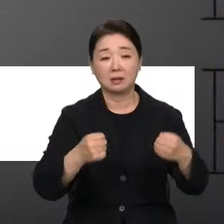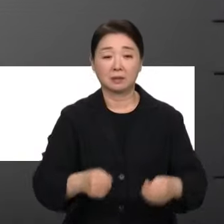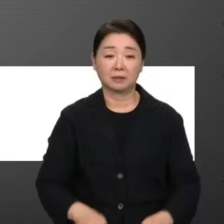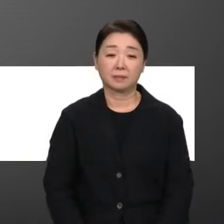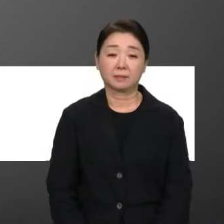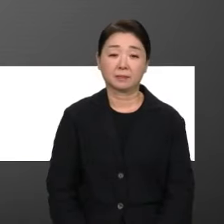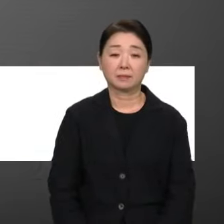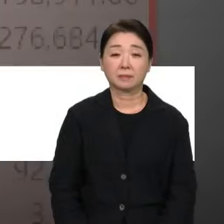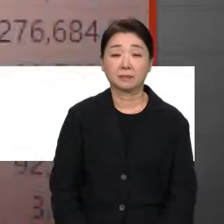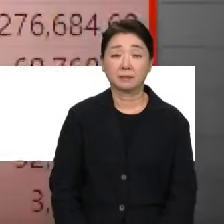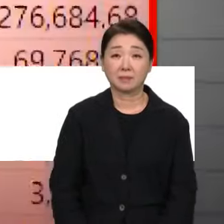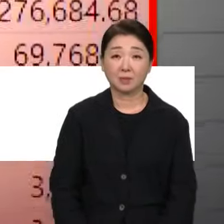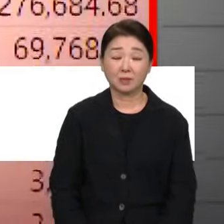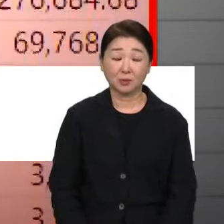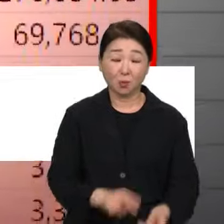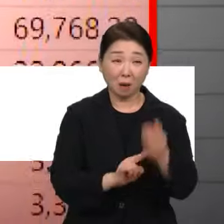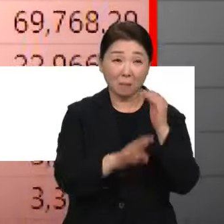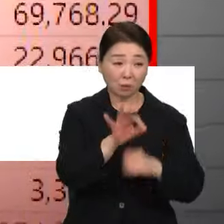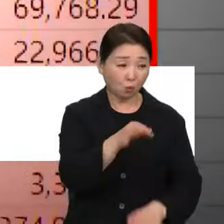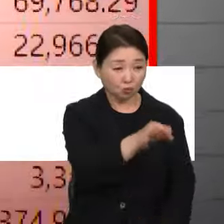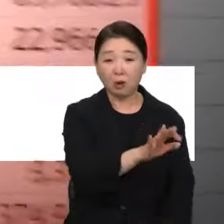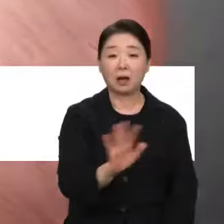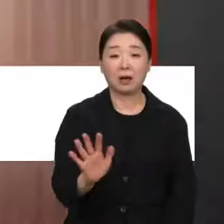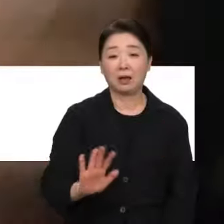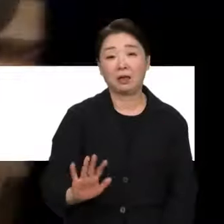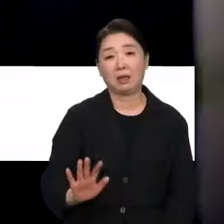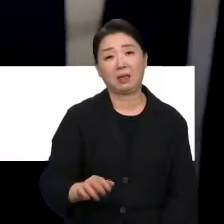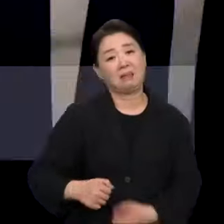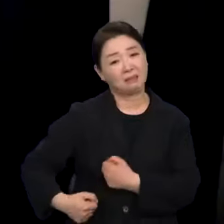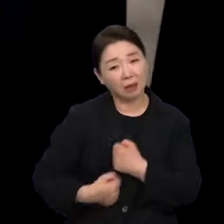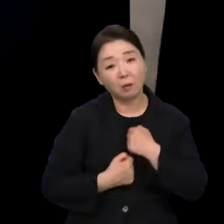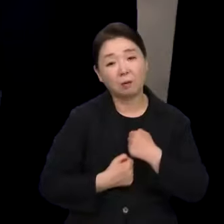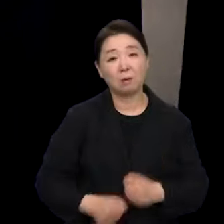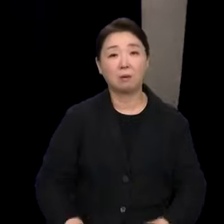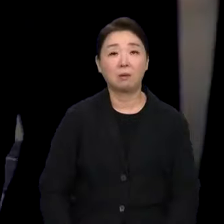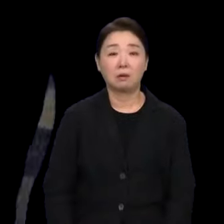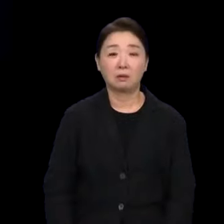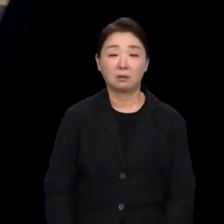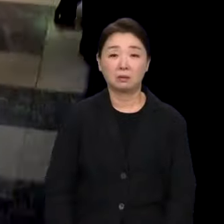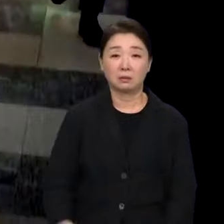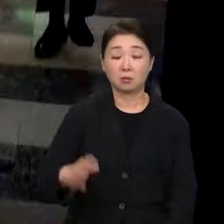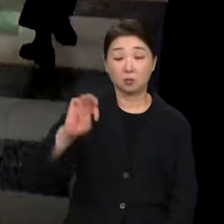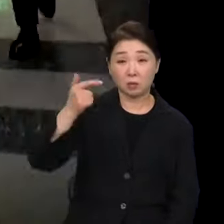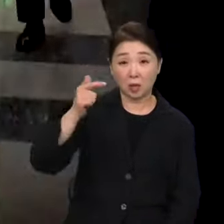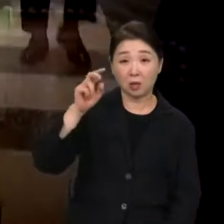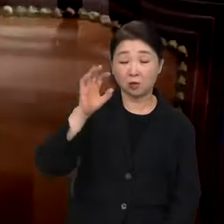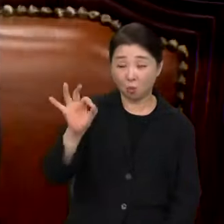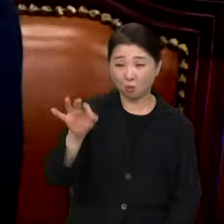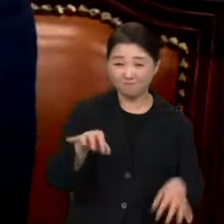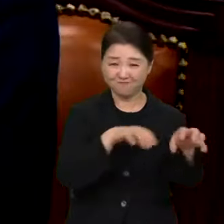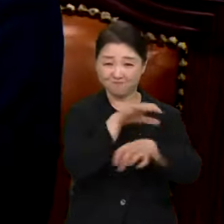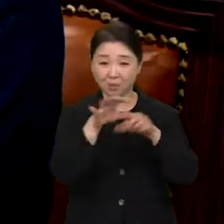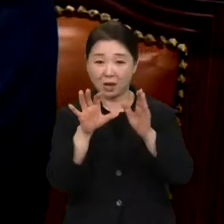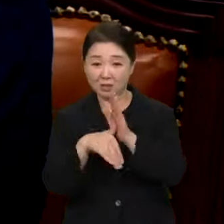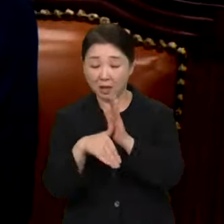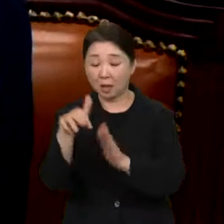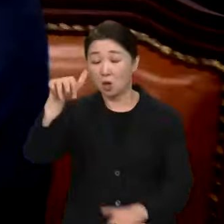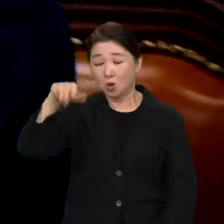그리고 정산도 제대로 안 해주고. 네. A씨는 Q10 그룹의 자금 흐름에 구영배 회장이